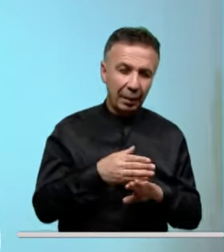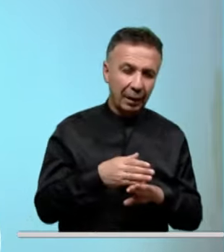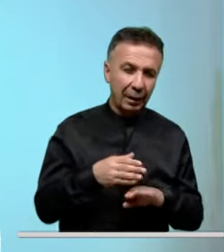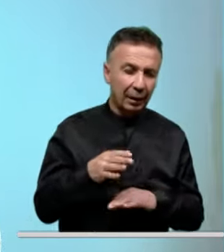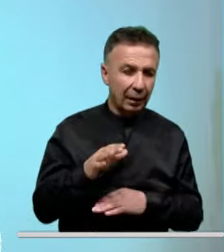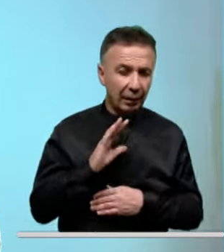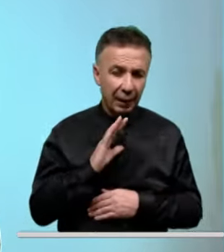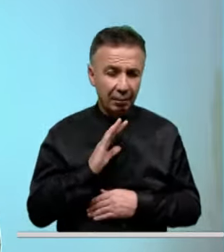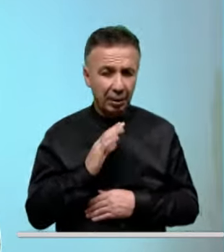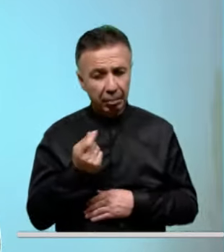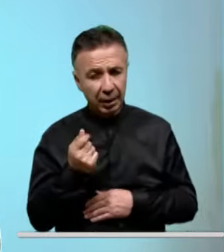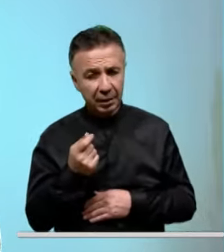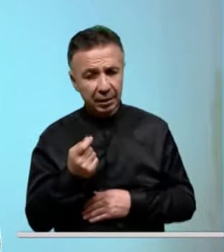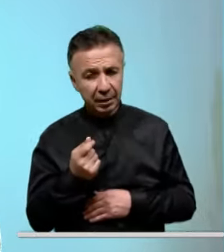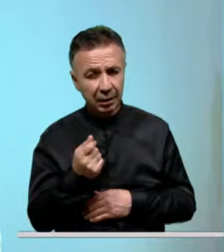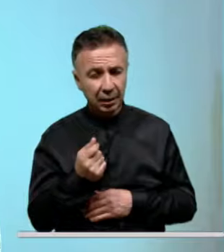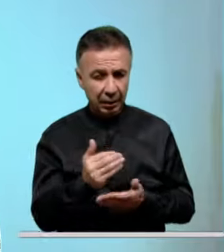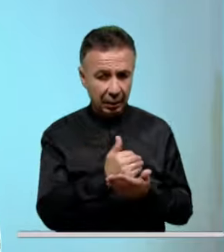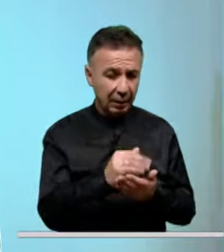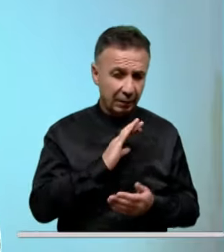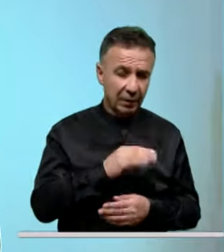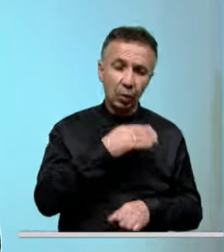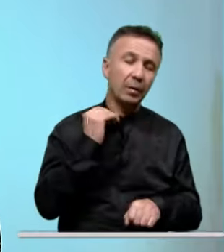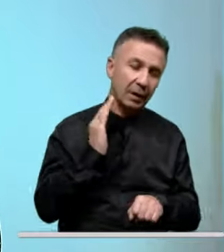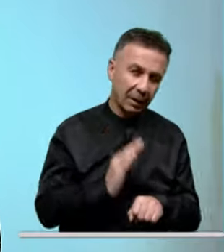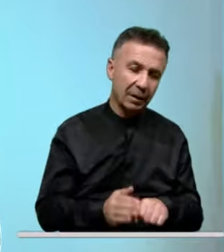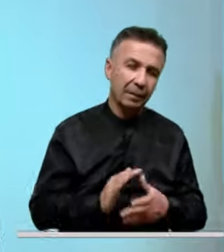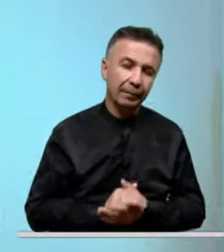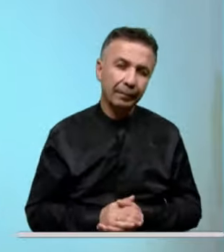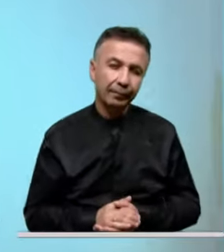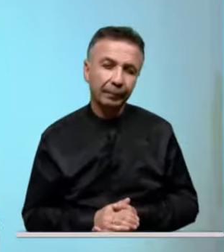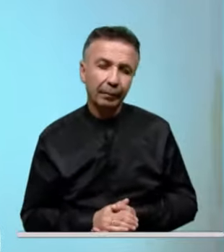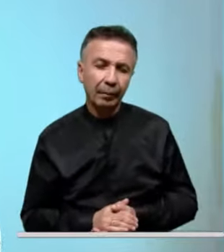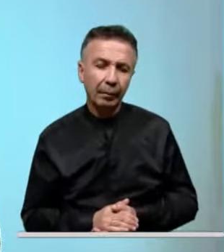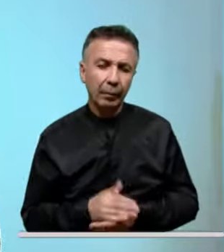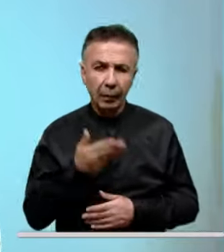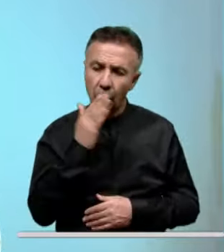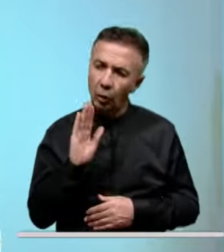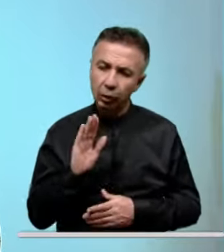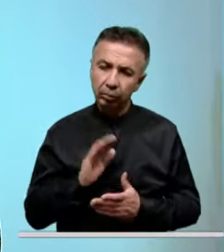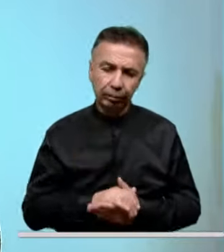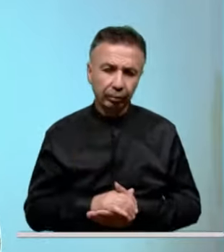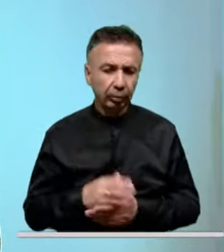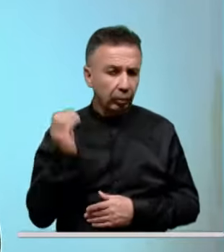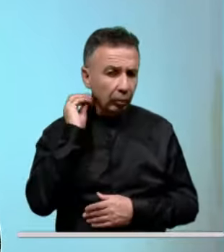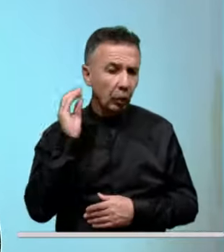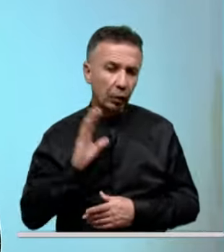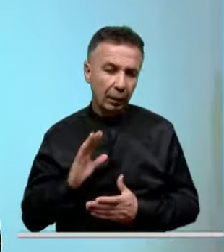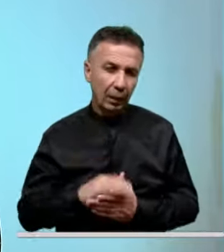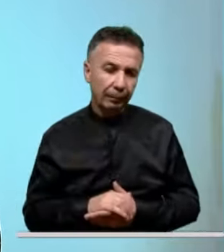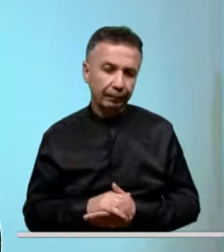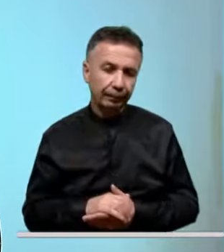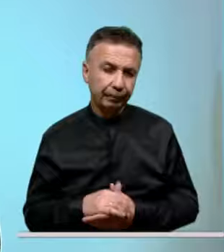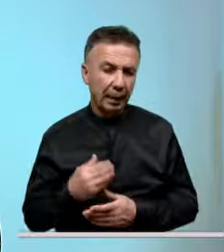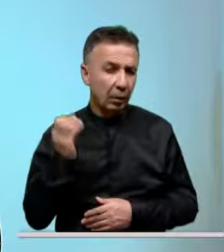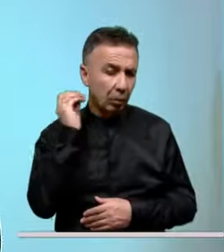mal varlığı, parası, altını, şuyu buyu var ise kurban kesecek. Yok hocam. Yani borcum var zaten ve